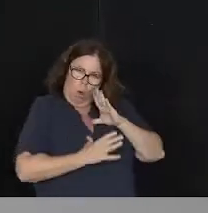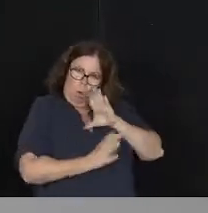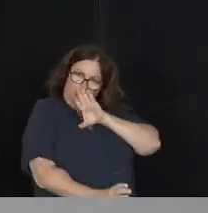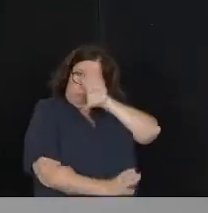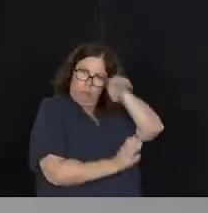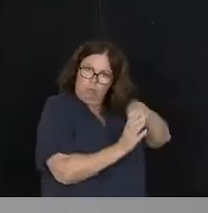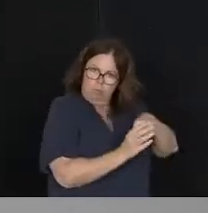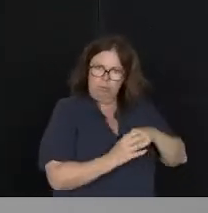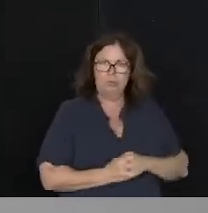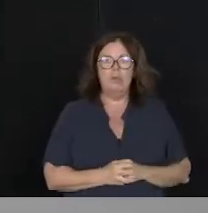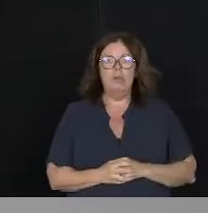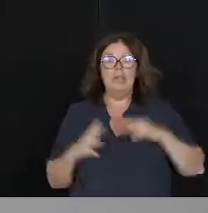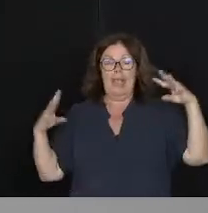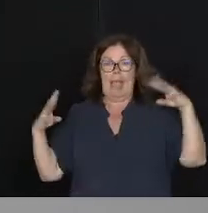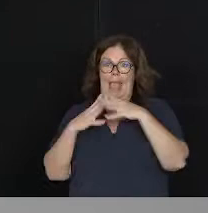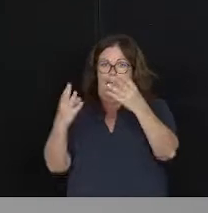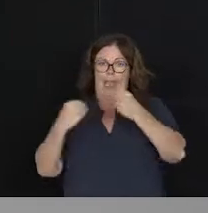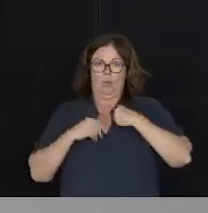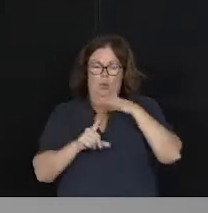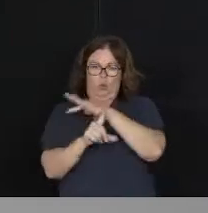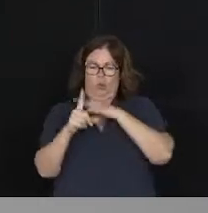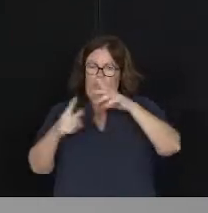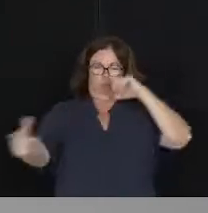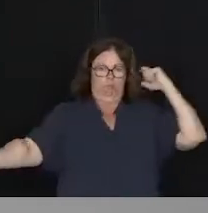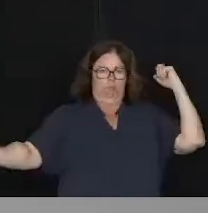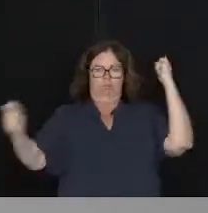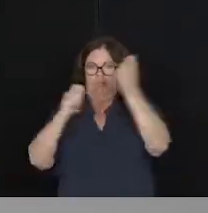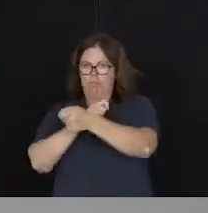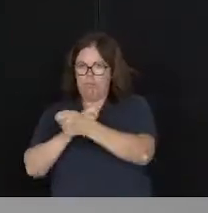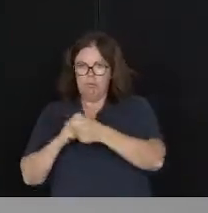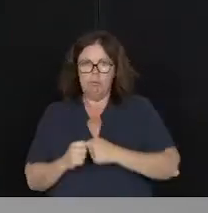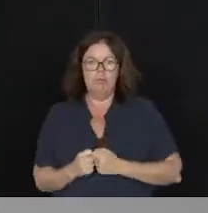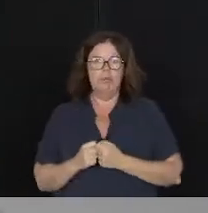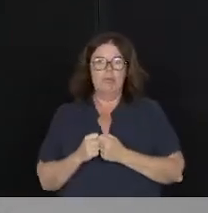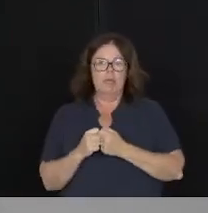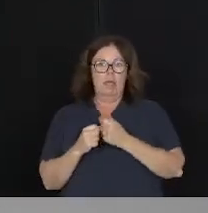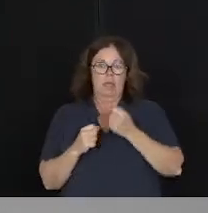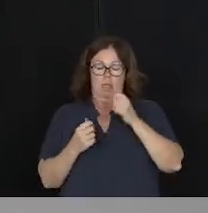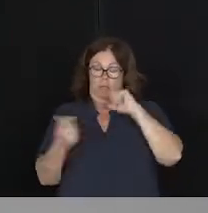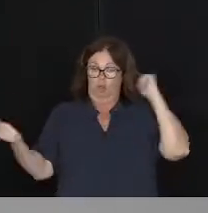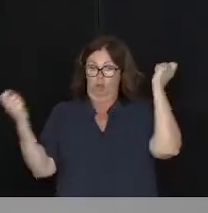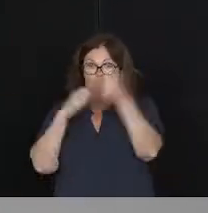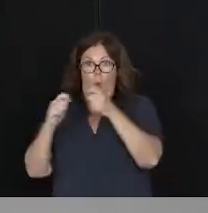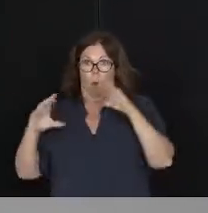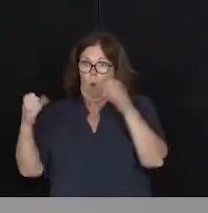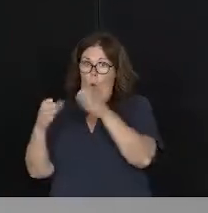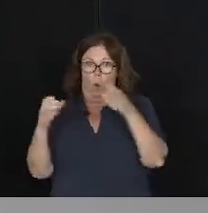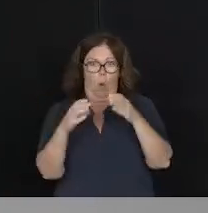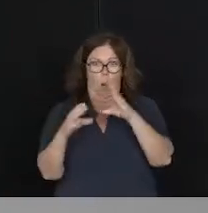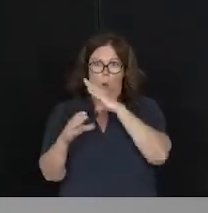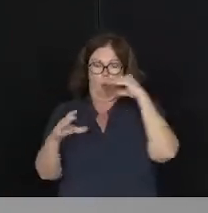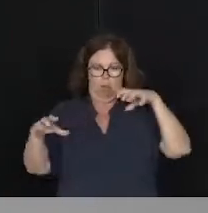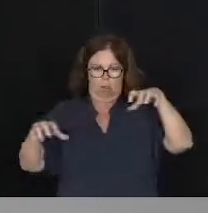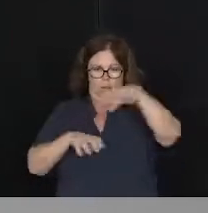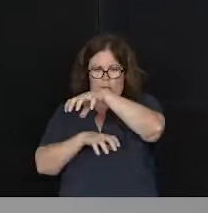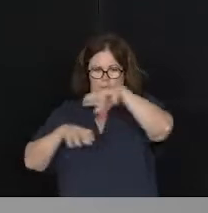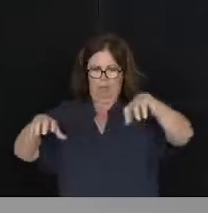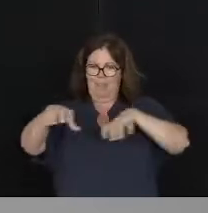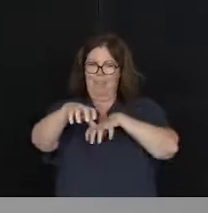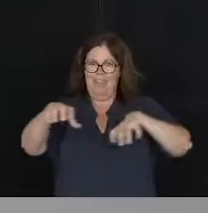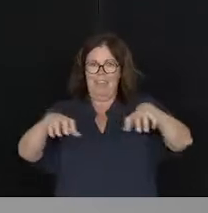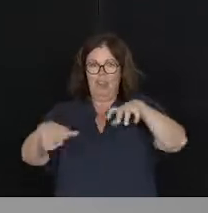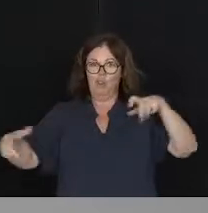guerre perturbe les ordres sociaux, entraîne des re-répartitions des groupes humains, mais crée aussi des